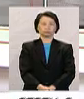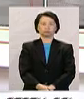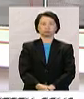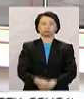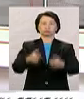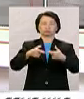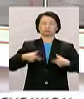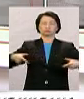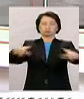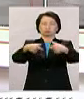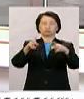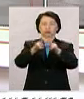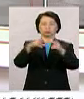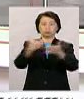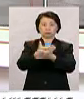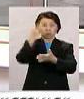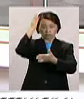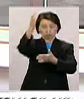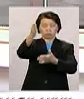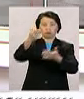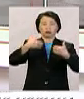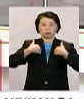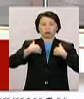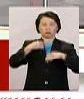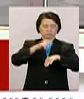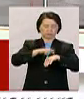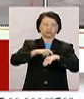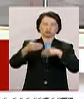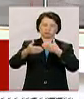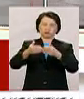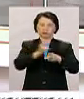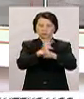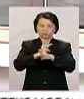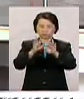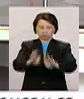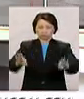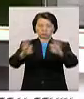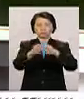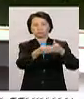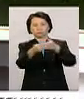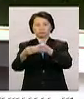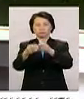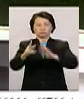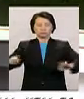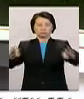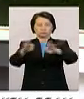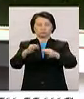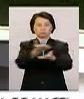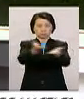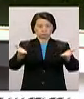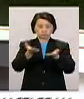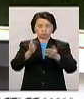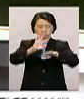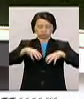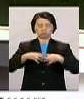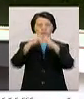Kongres Pembangunan Kampung Baru akan diwujudkan dalam masa terdekat bagi menjaga kepentingan penduduk kawasan berkenaan. Penubuhan kongres